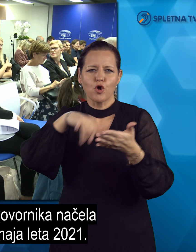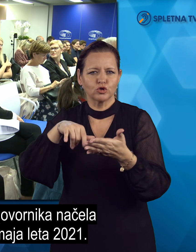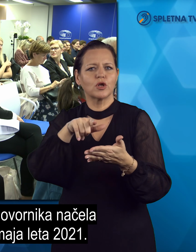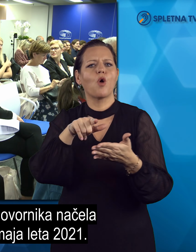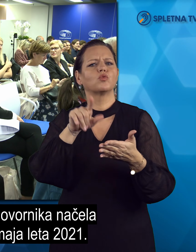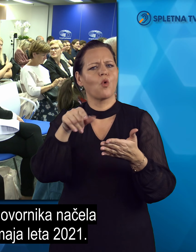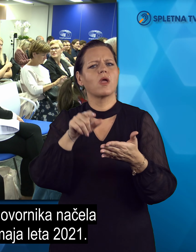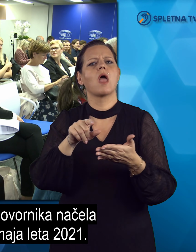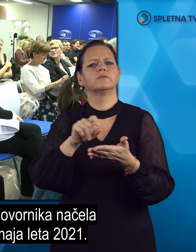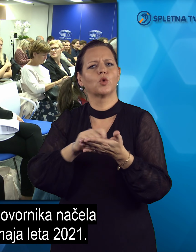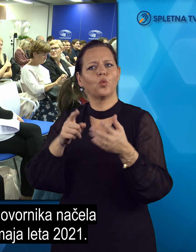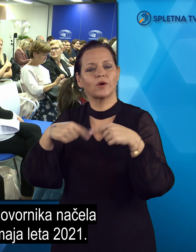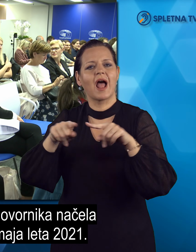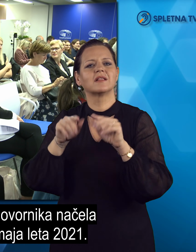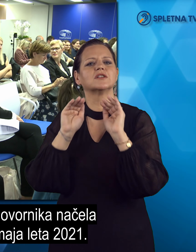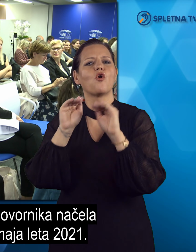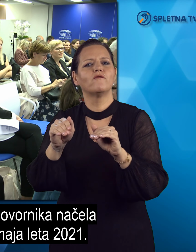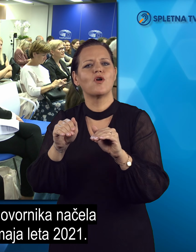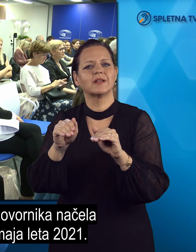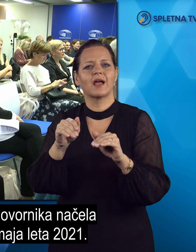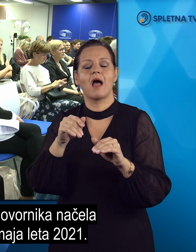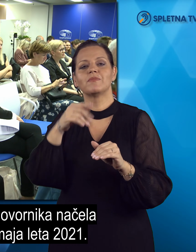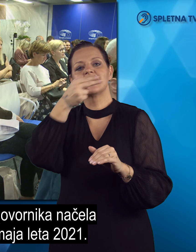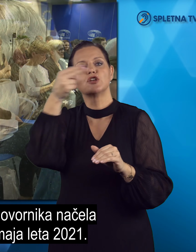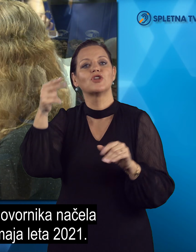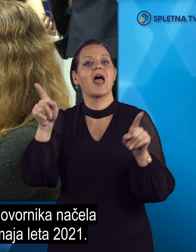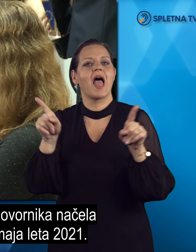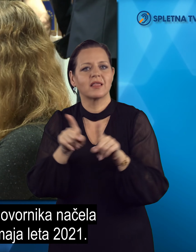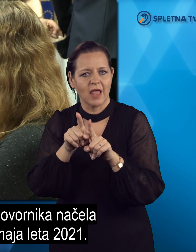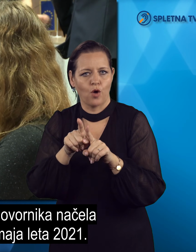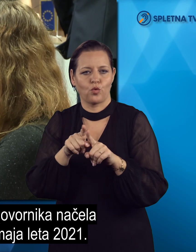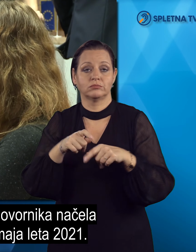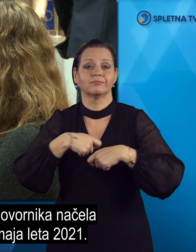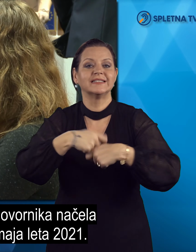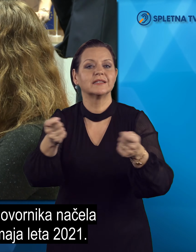Poročilo je Urad zagovornika načela enakosti izdal že maja lani.